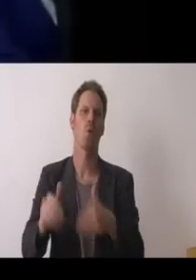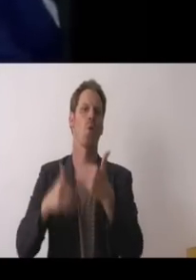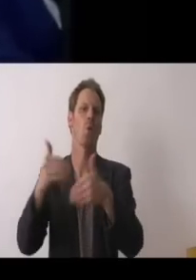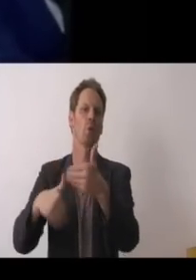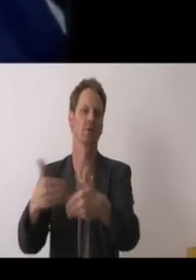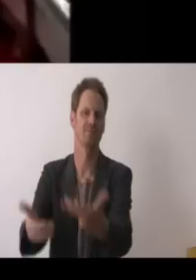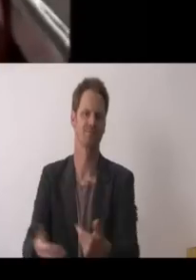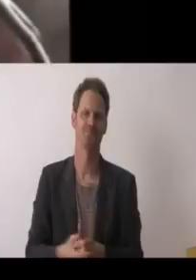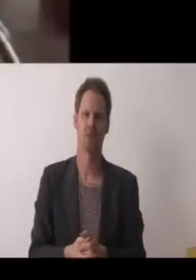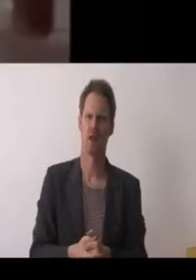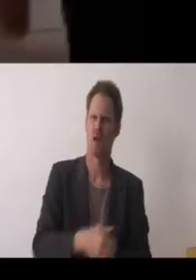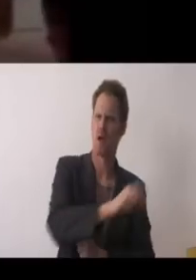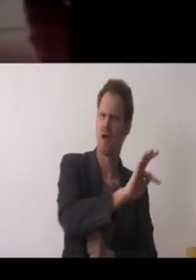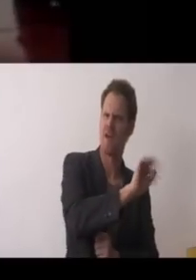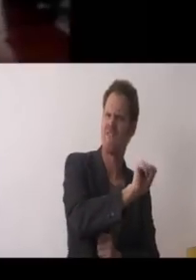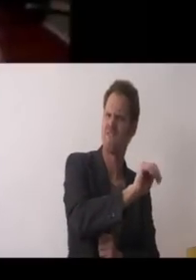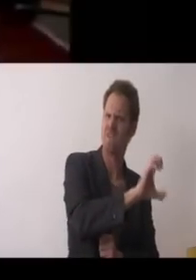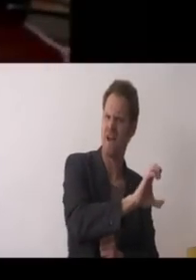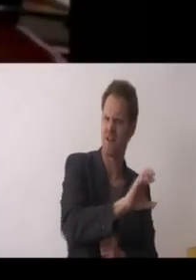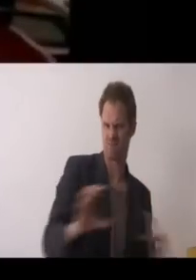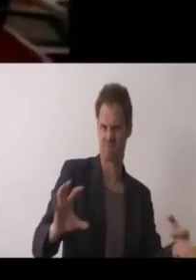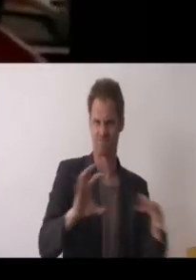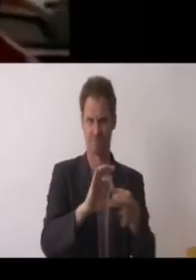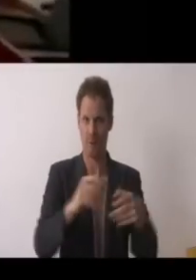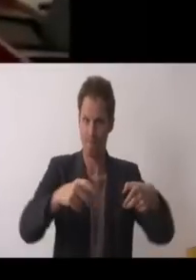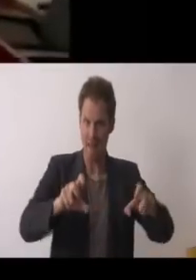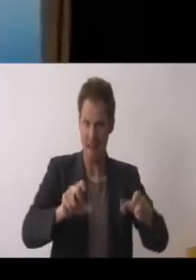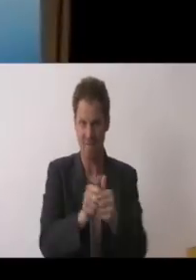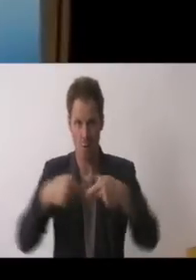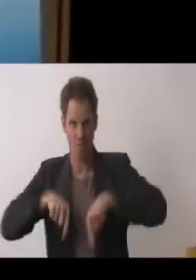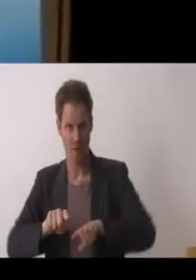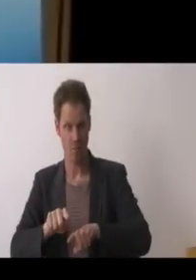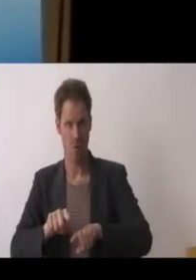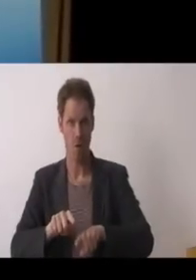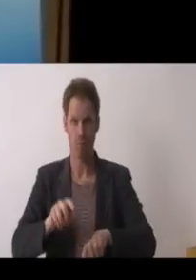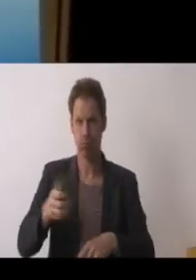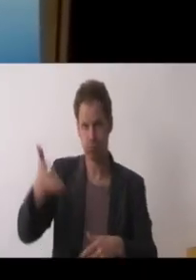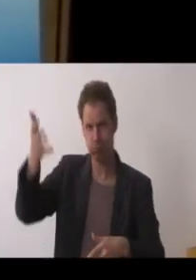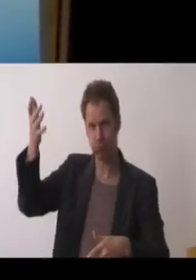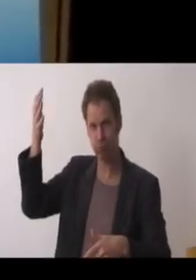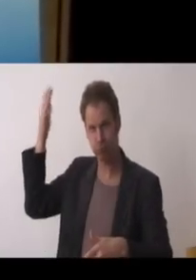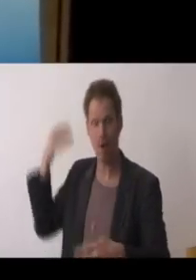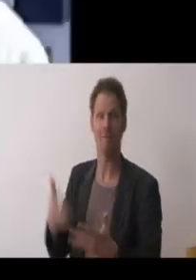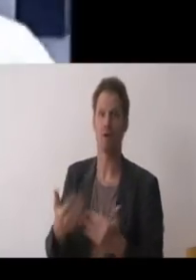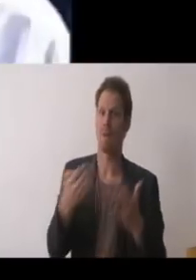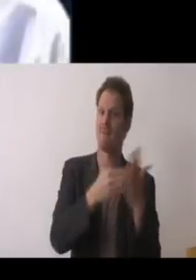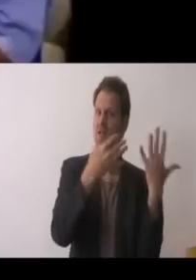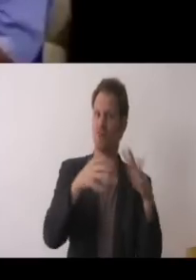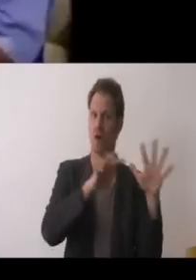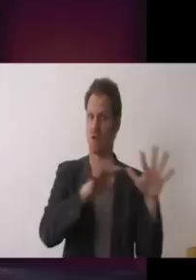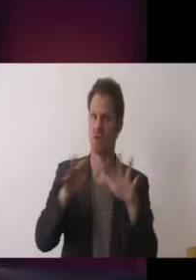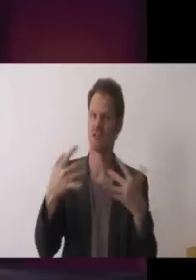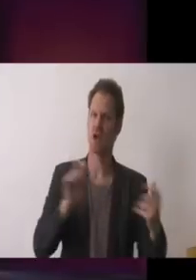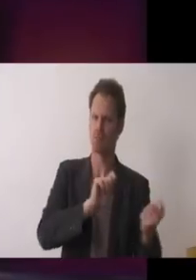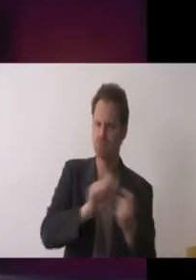guérilla. Ce n'est pas la première fois que les FARC s'engagent dans un processus de paix avec un gouvernement colombien. En 1999, sous le gouvernement